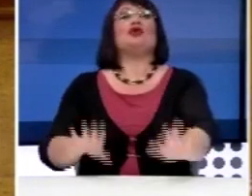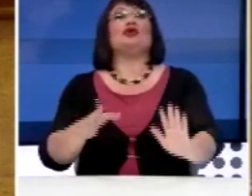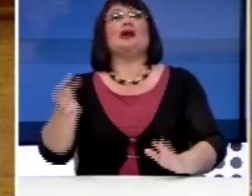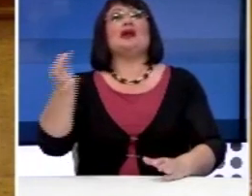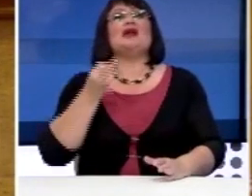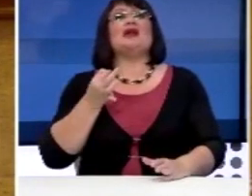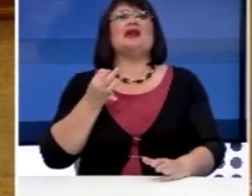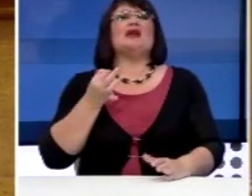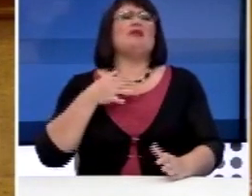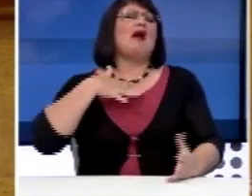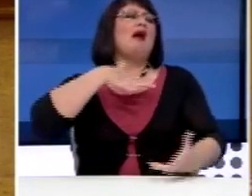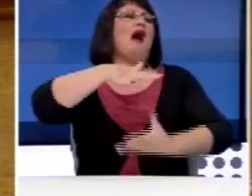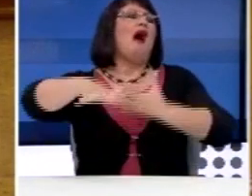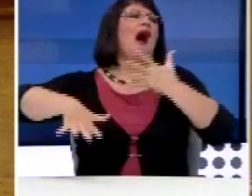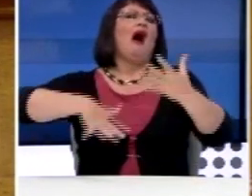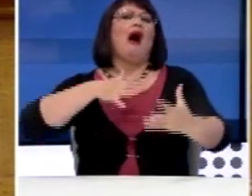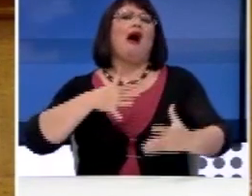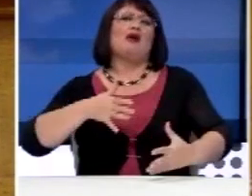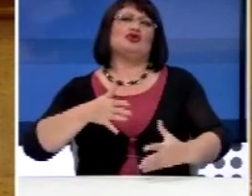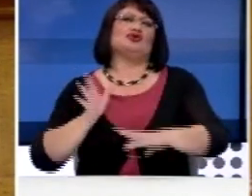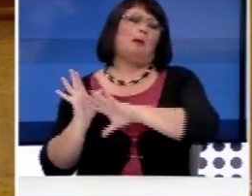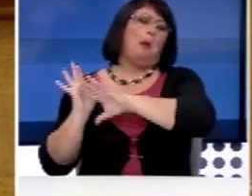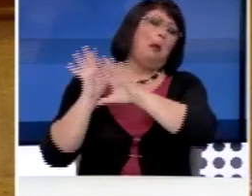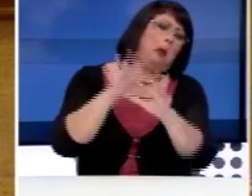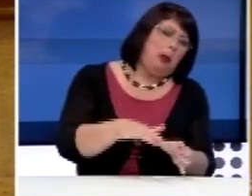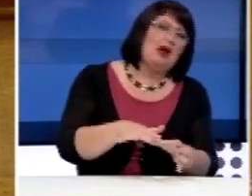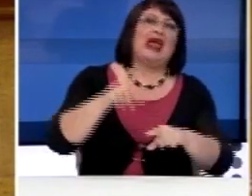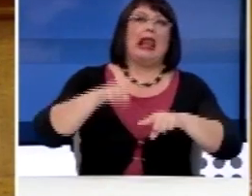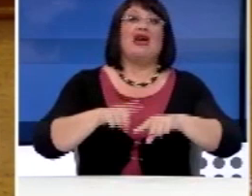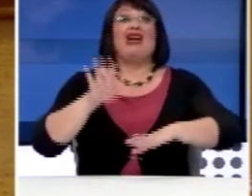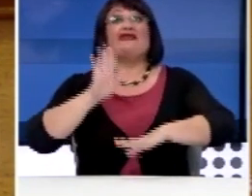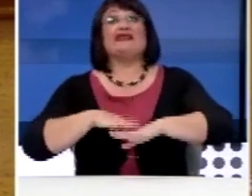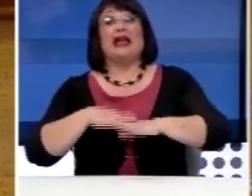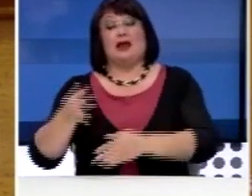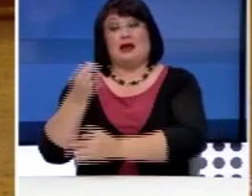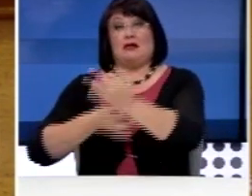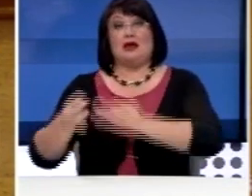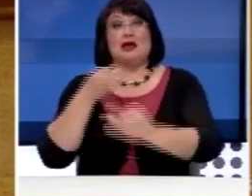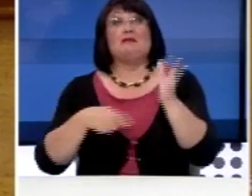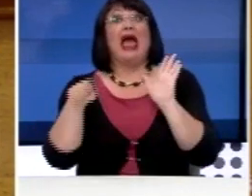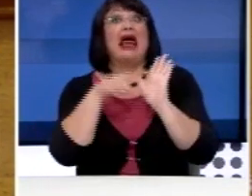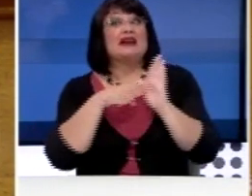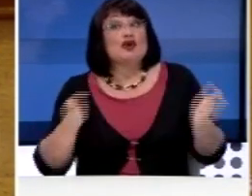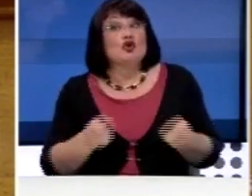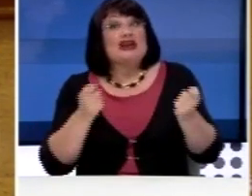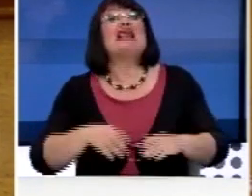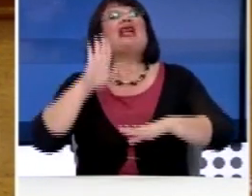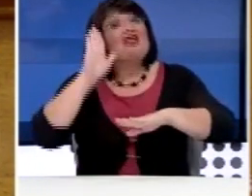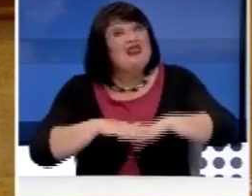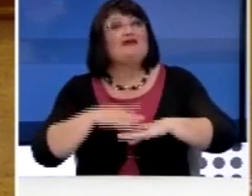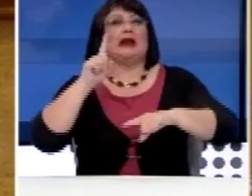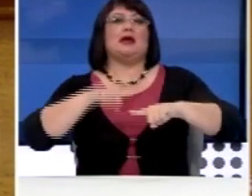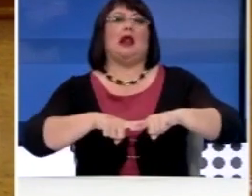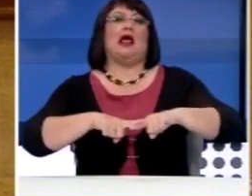χάος από το οποίο δεν μπορεί να βγει μόνη της. Από εδώ και πέρα θα είναι υπεύθυνη, είπε, για οποιοδήποτε αρνητικό γεγονός και θα είναι η μόνη χώρα